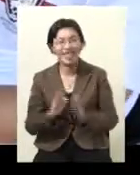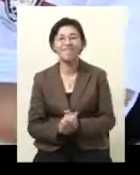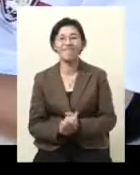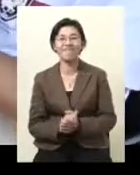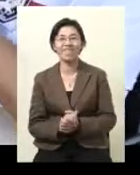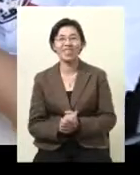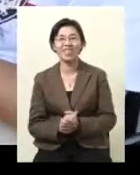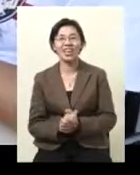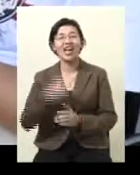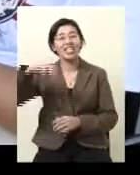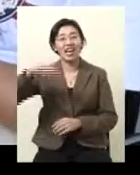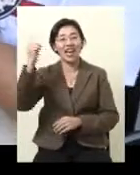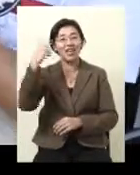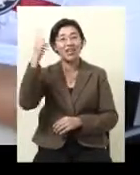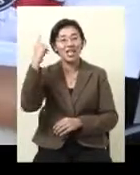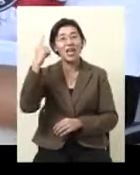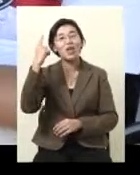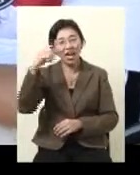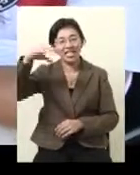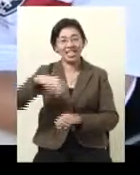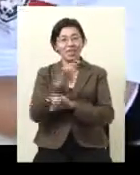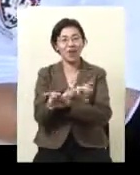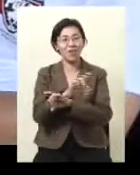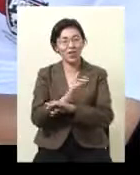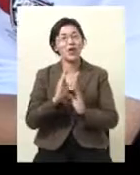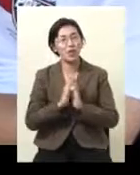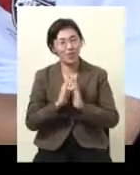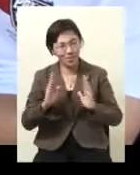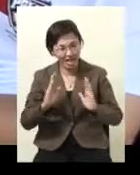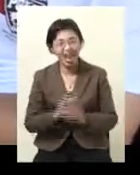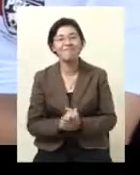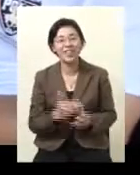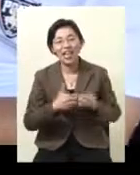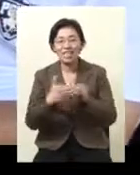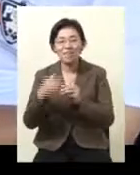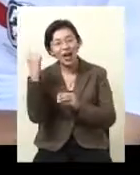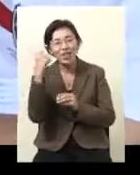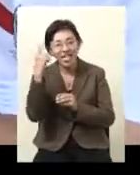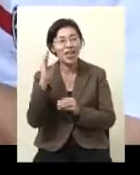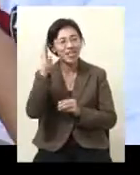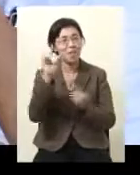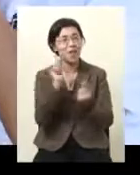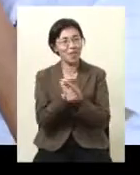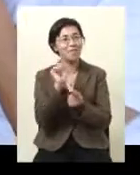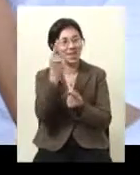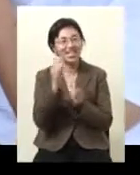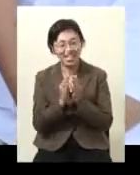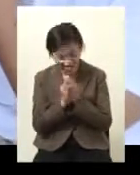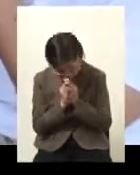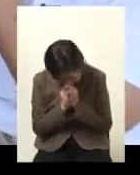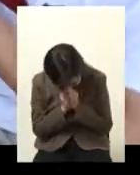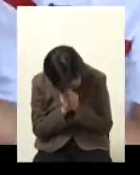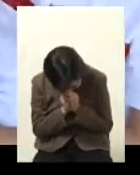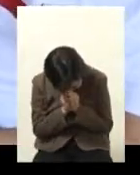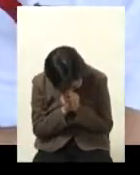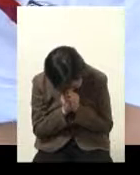ะครับจากการท่องเที่ยวแห่งประเทศไทยสำนักงานเพชรบุรีนะครับโอกาสหน้าคงจะต้องขออนุญาตมาเยี่ยมใหม ่ได้ครับ ขอบคุณครับ สวัสดีครับสวัสดี